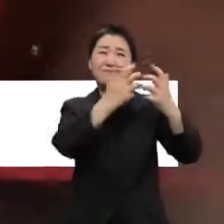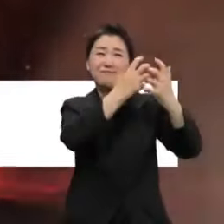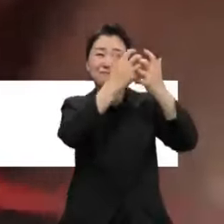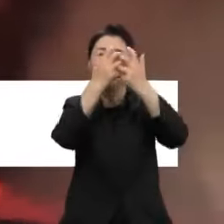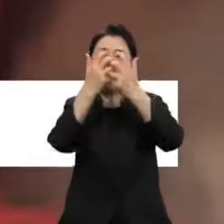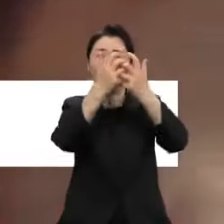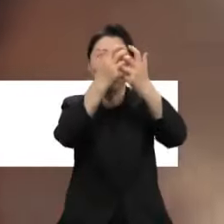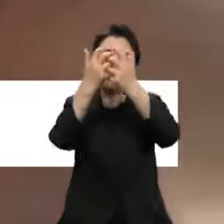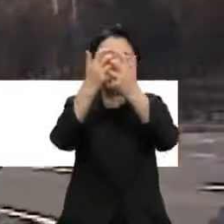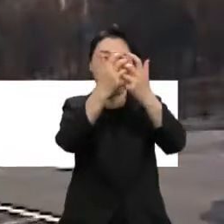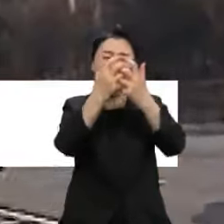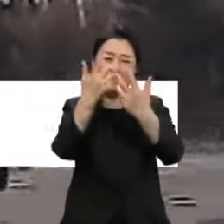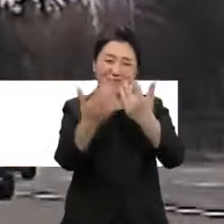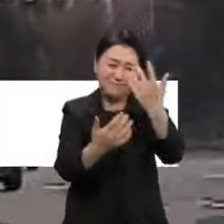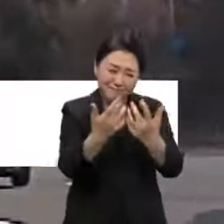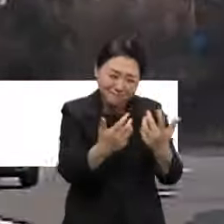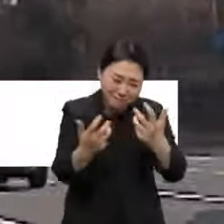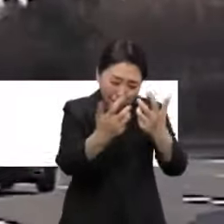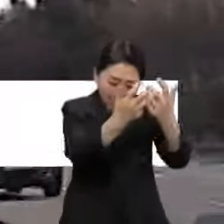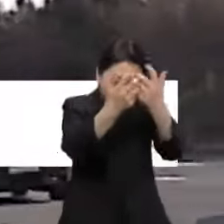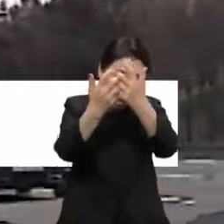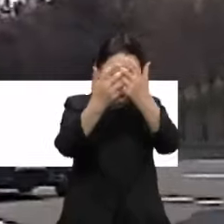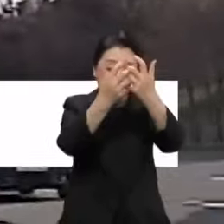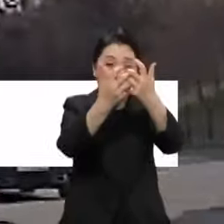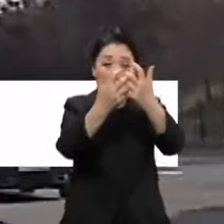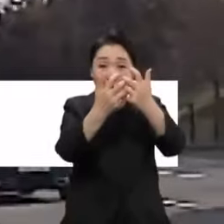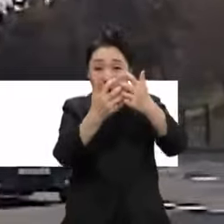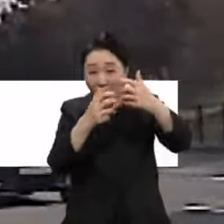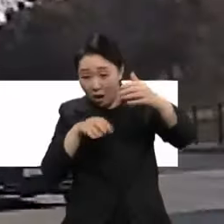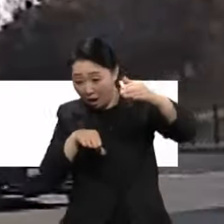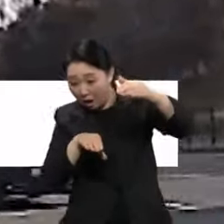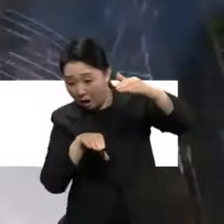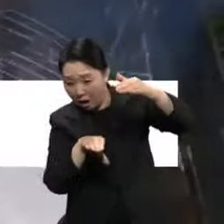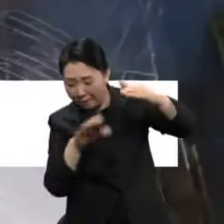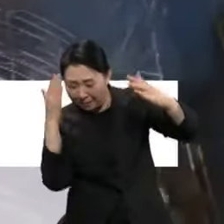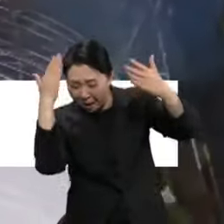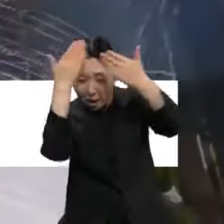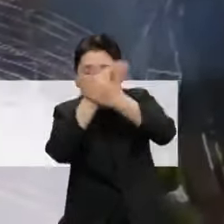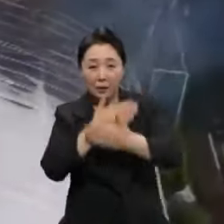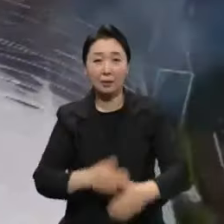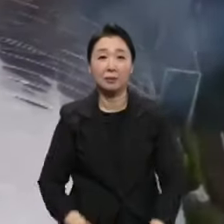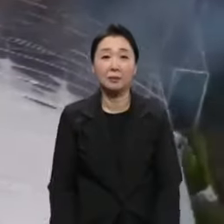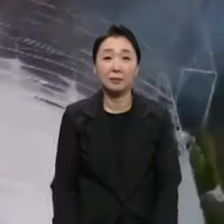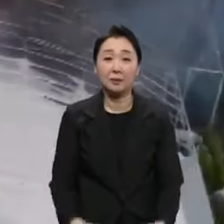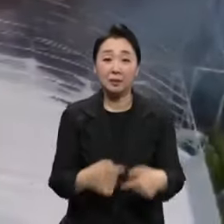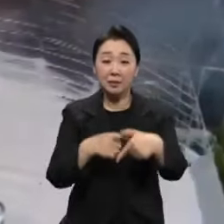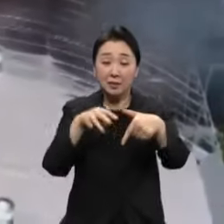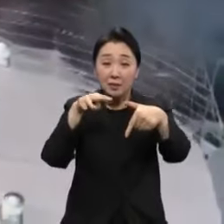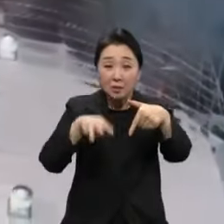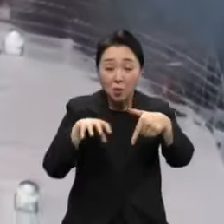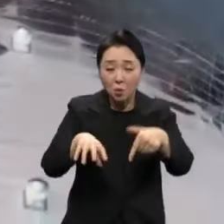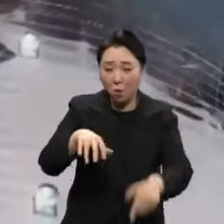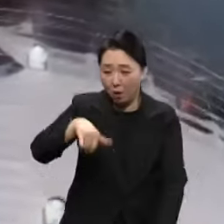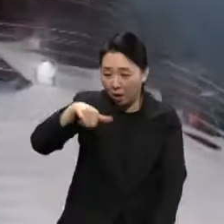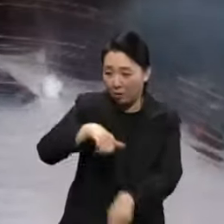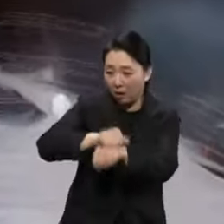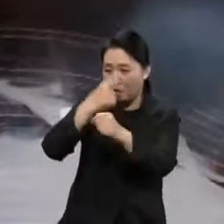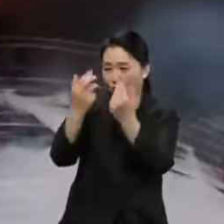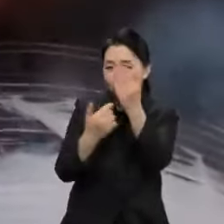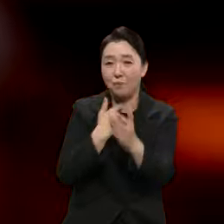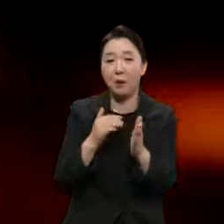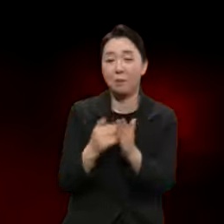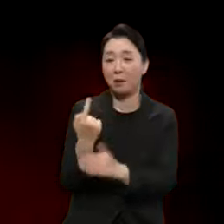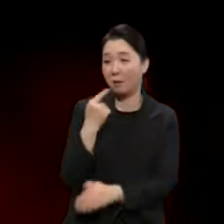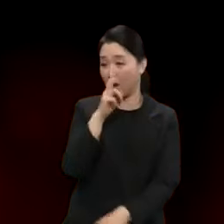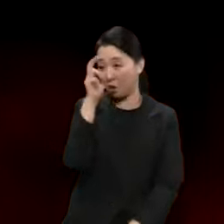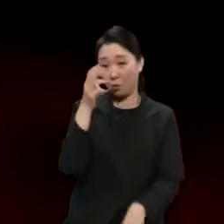그 연기 밑으로 지나가면 그냥 완전 암흑이었어요. 인천 성남동 가방창고에서 불이 난 건 어제